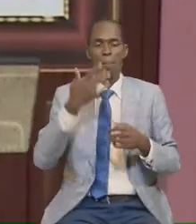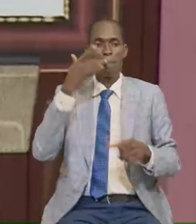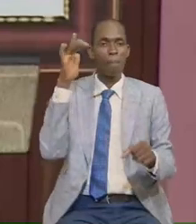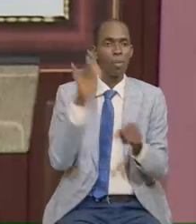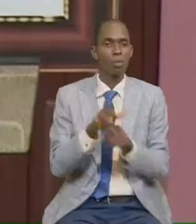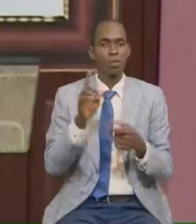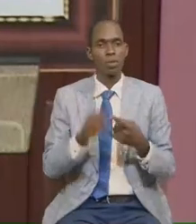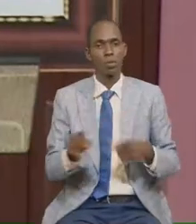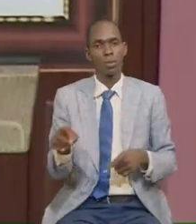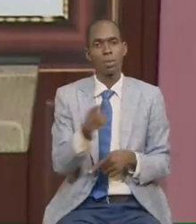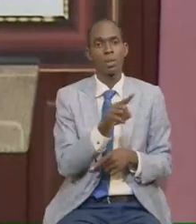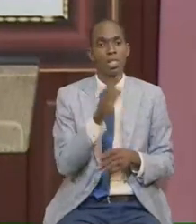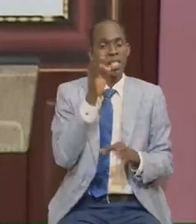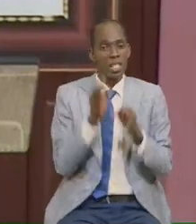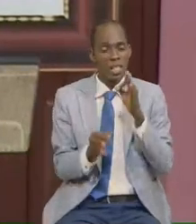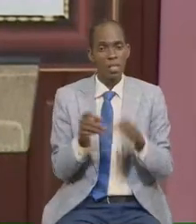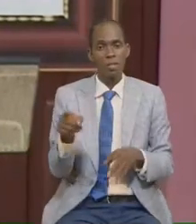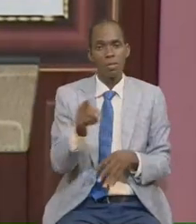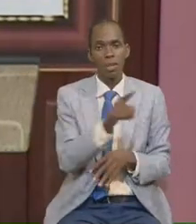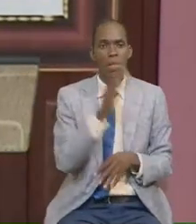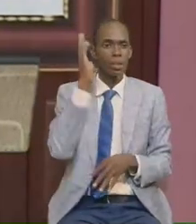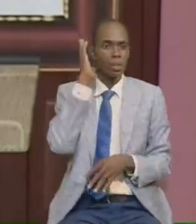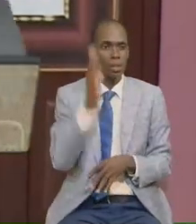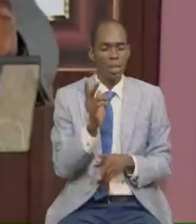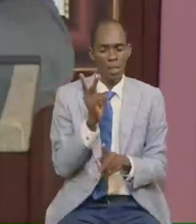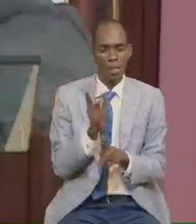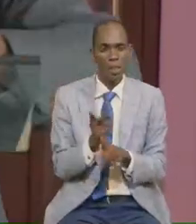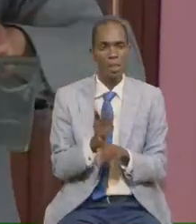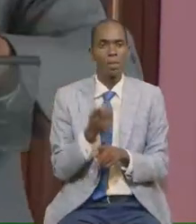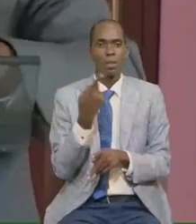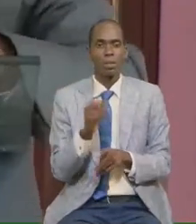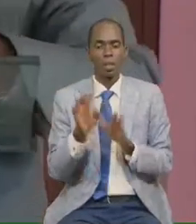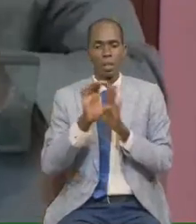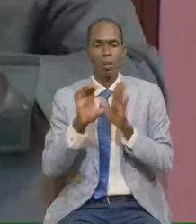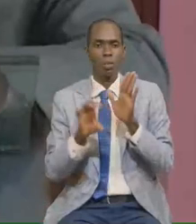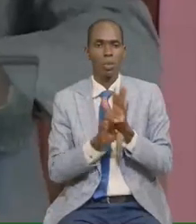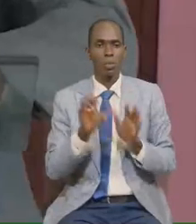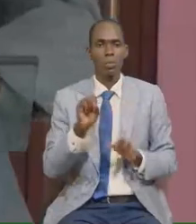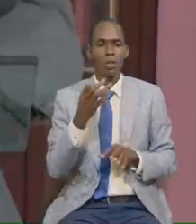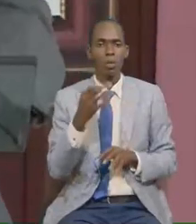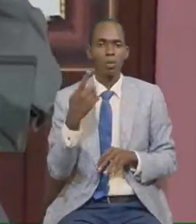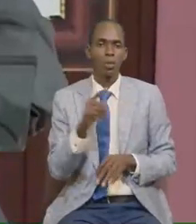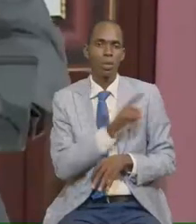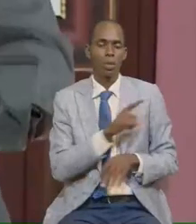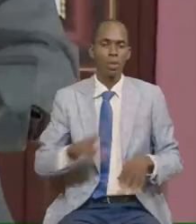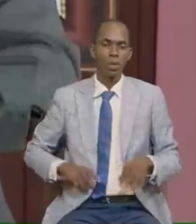ton Dieu et que tu marcheras dans cette voie